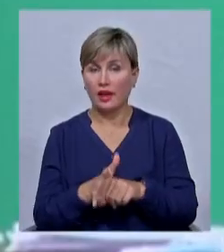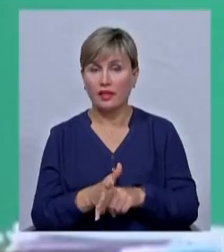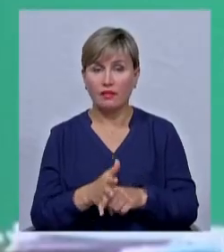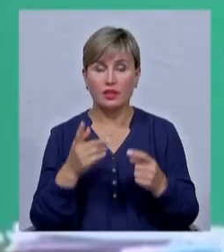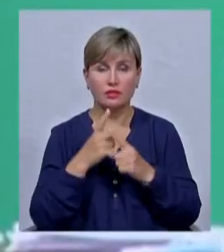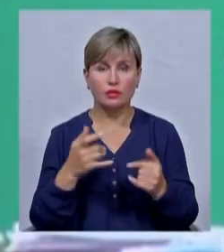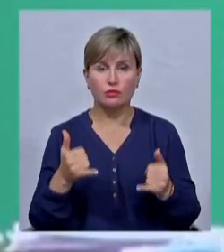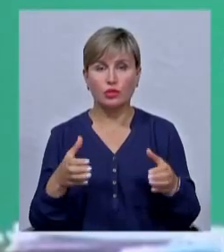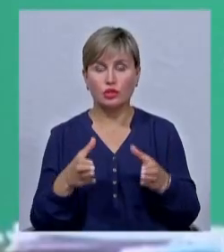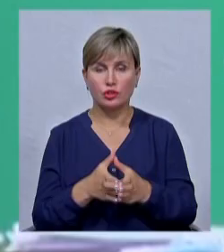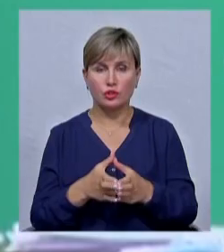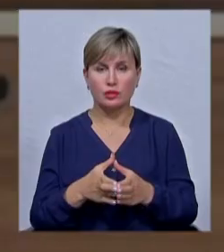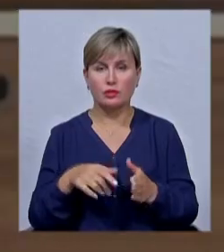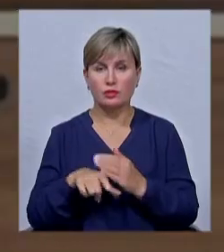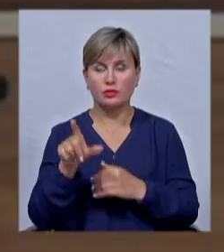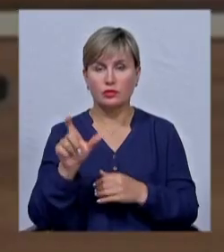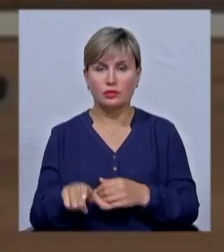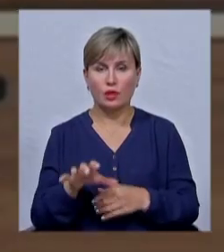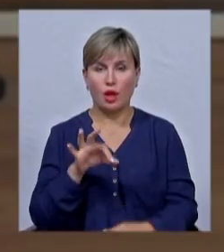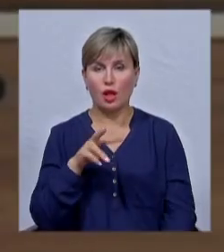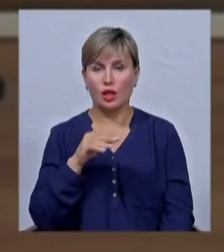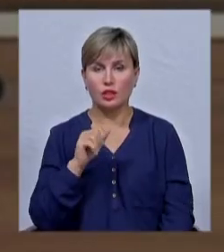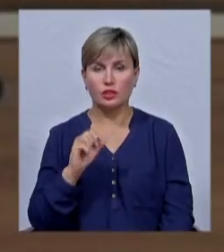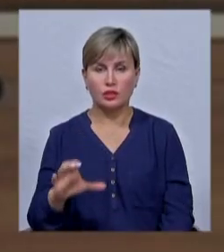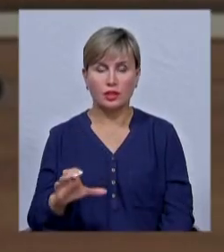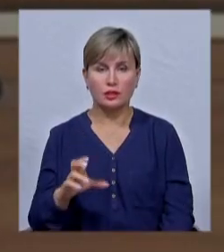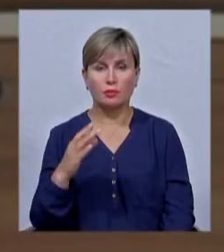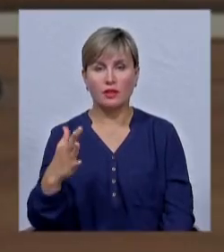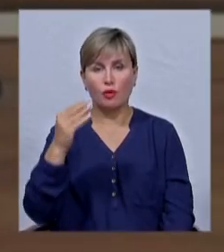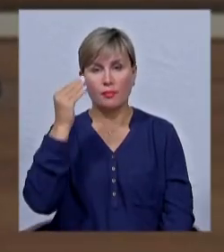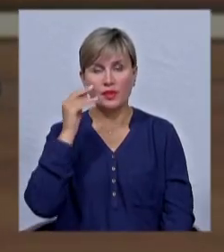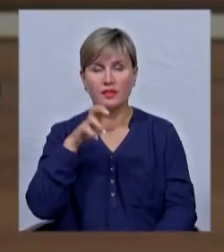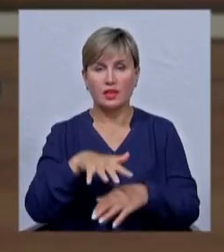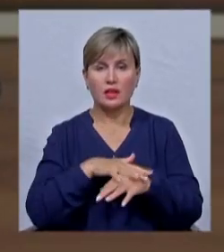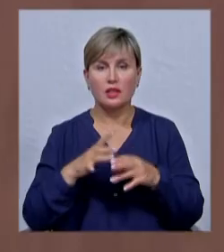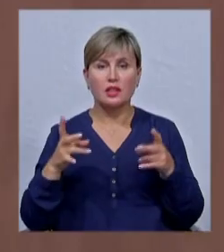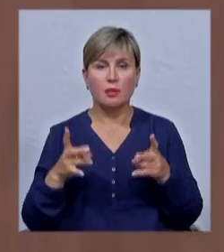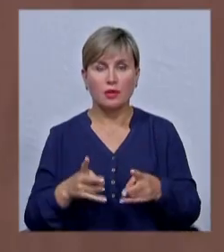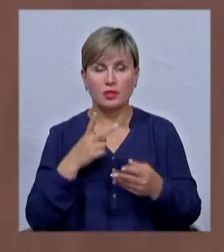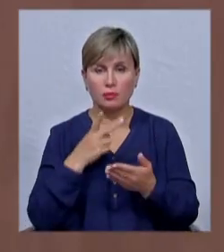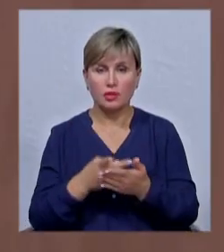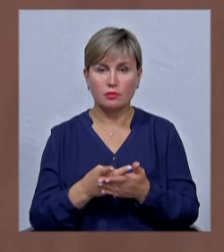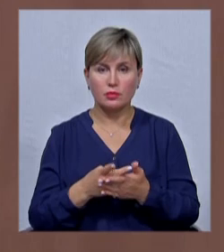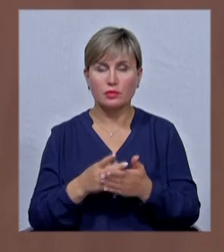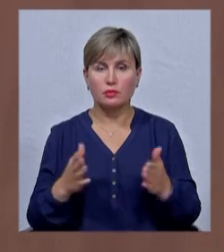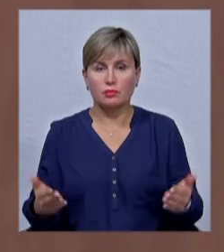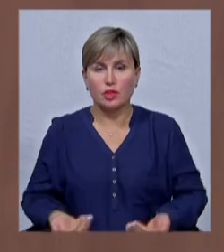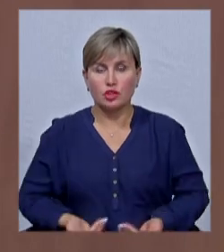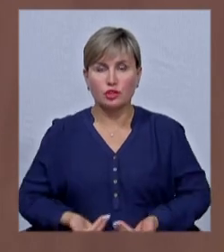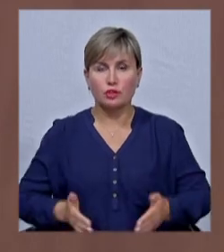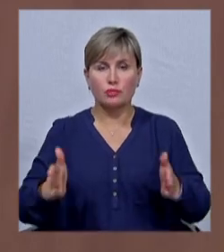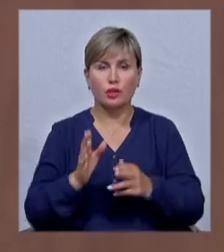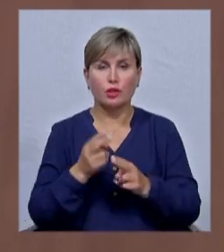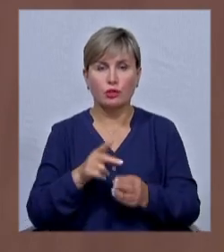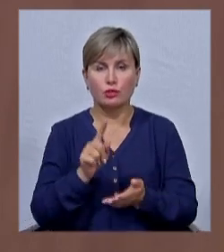член политсовета полетали извинения ужас орда баев по его мнение в стране необходимо пересмотреть прожиточный минимум который